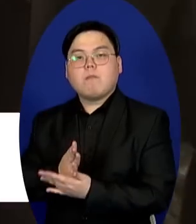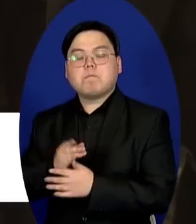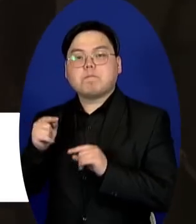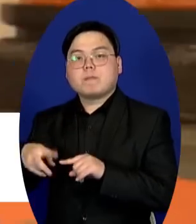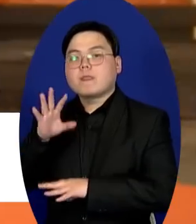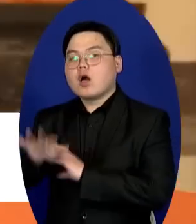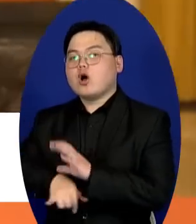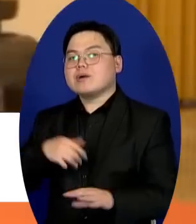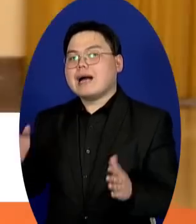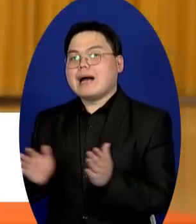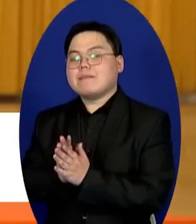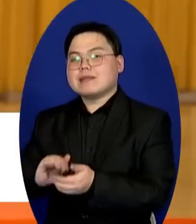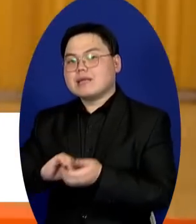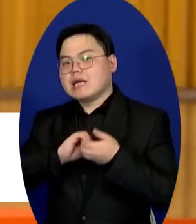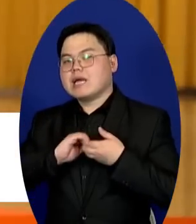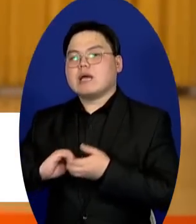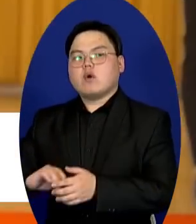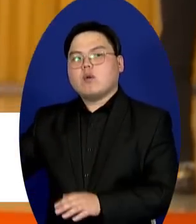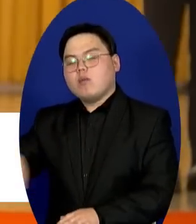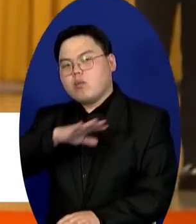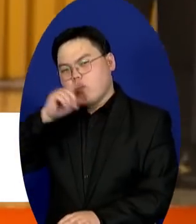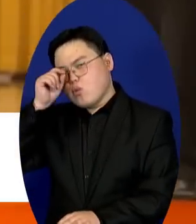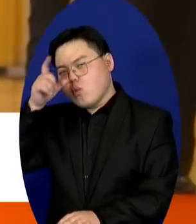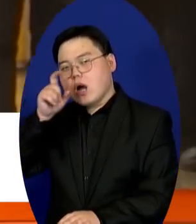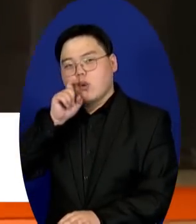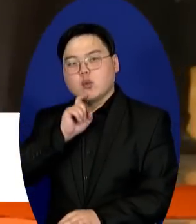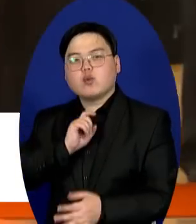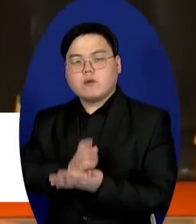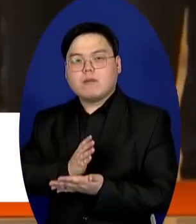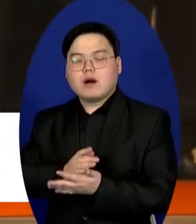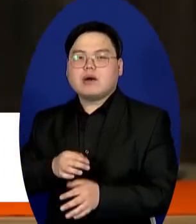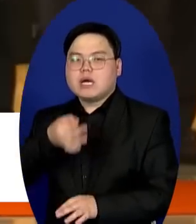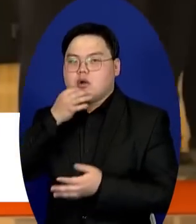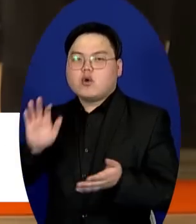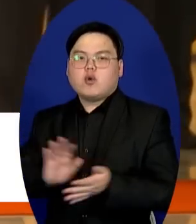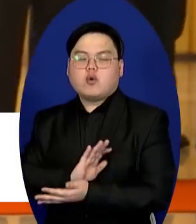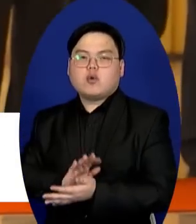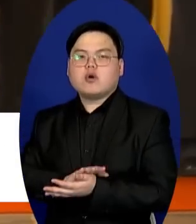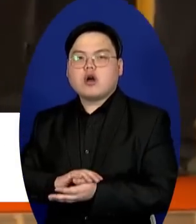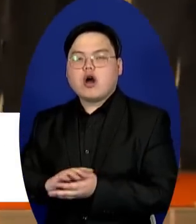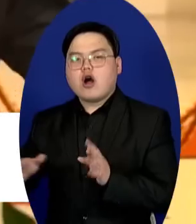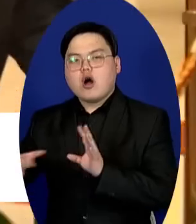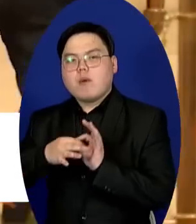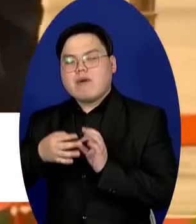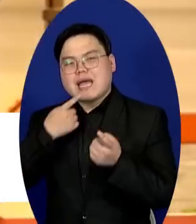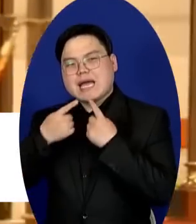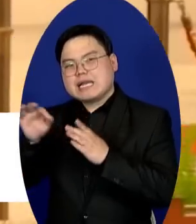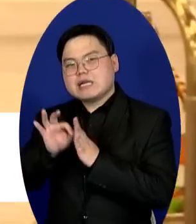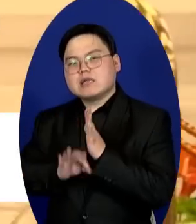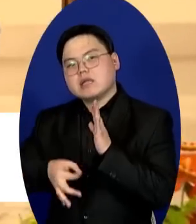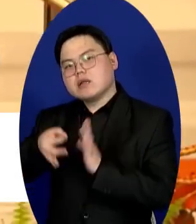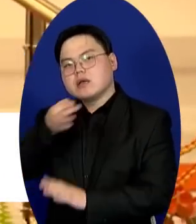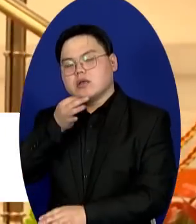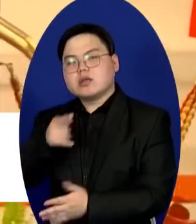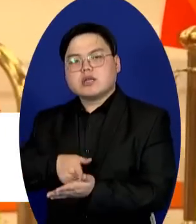улсын хамтын нийгэмлэг бүх талыг ухаалаг хүлээцтэй байхад уриалсны дээр айд болох хурдан шууд холбоо тогтоож яриа хэлцээ эхлэх нөхцөлийг